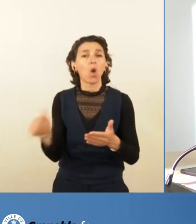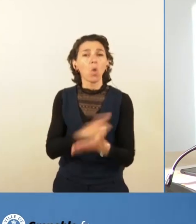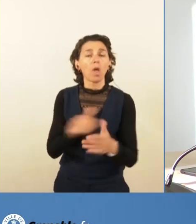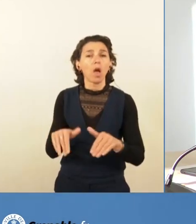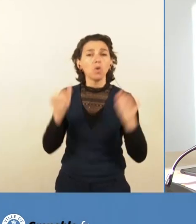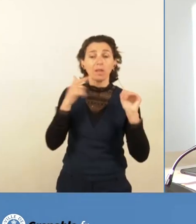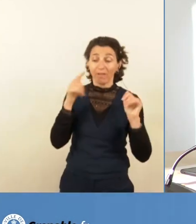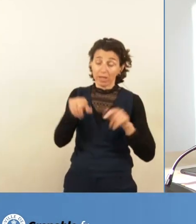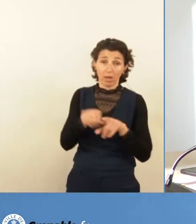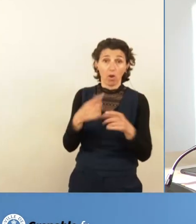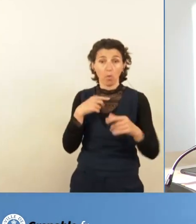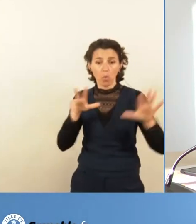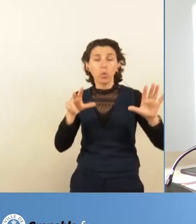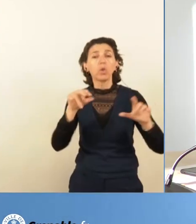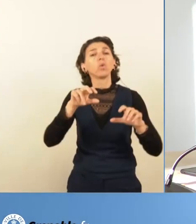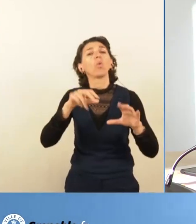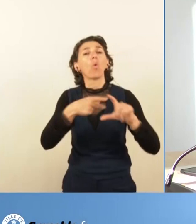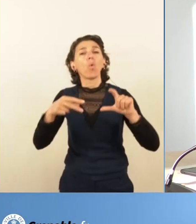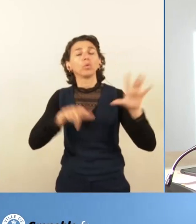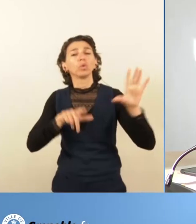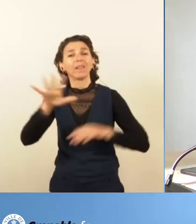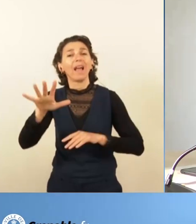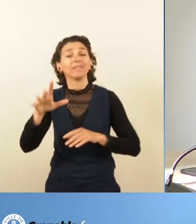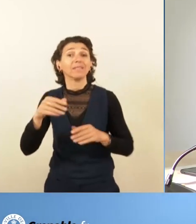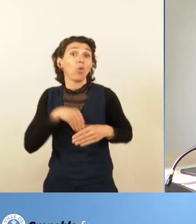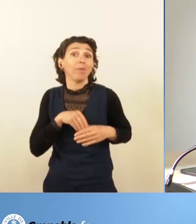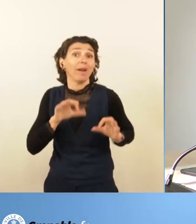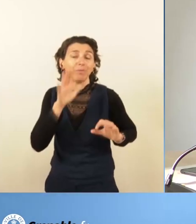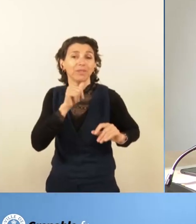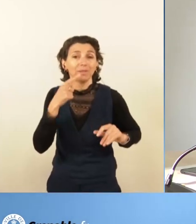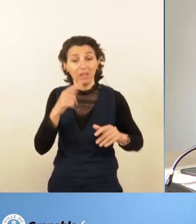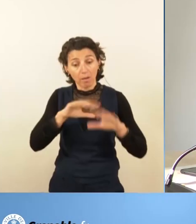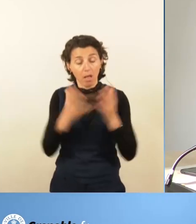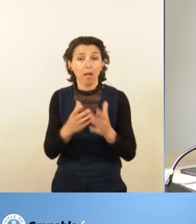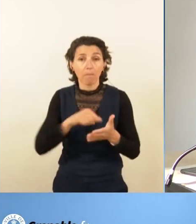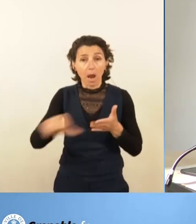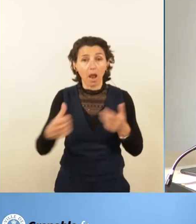8,15 donc vous en êtes de votre poche pour 17 euros